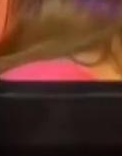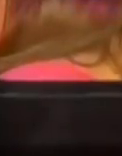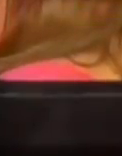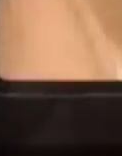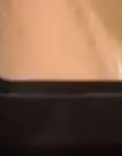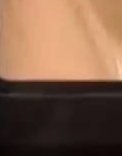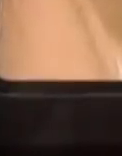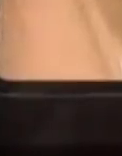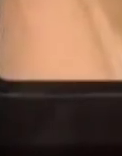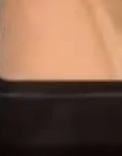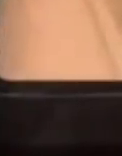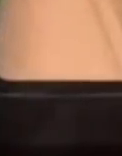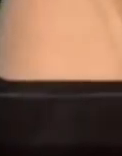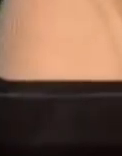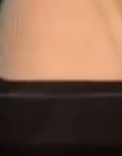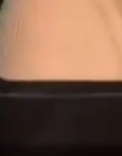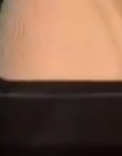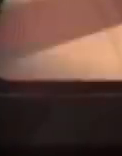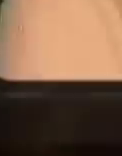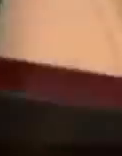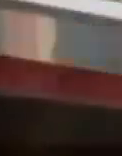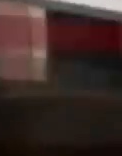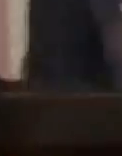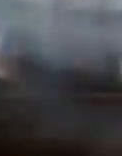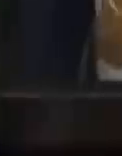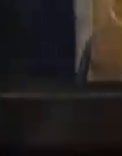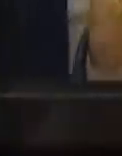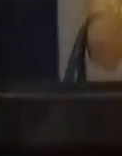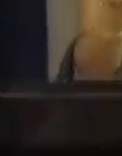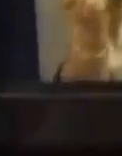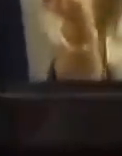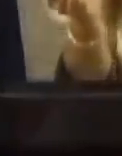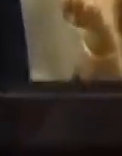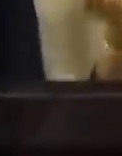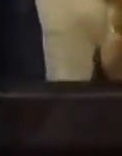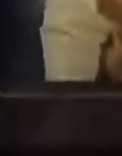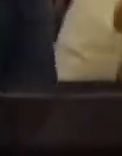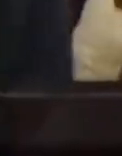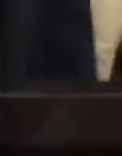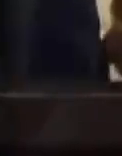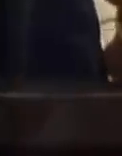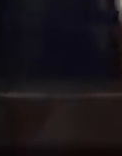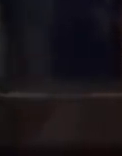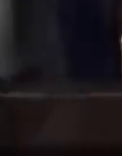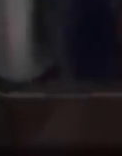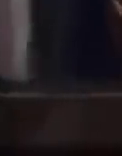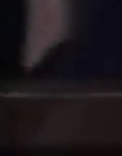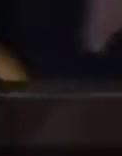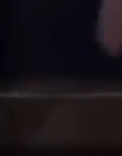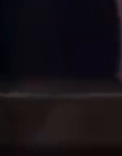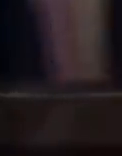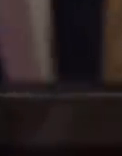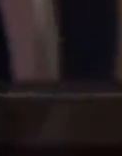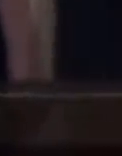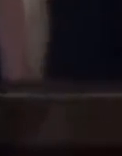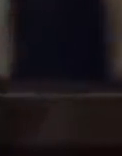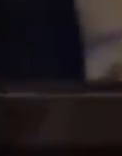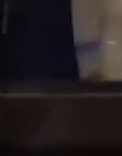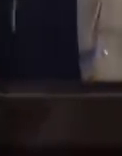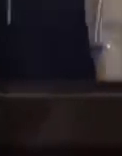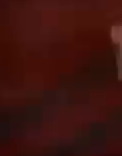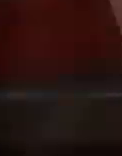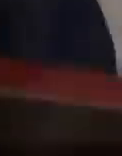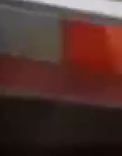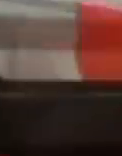umaasang magkakabalikan sila ni Angelica Panganiban? American Idol runner-up Jessica Sanchez, may boyfriend na